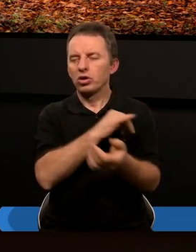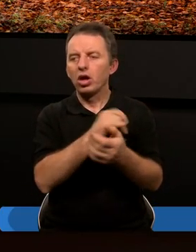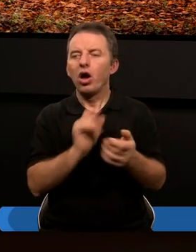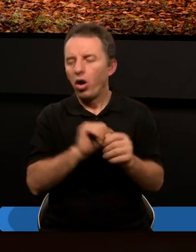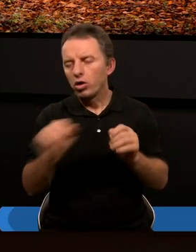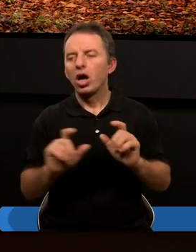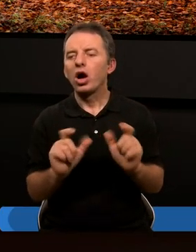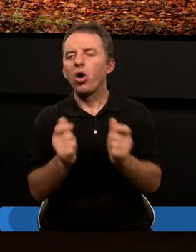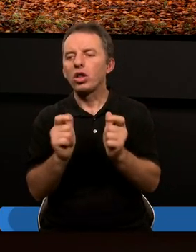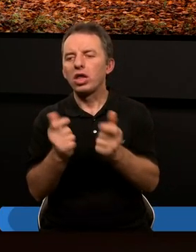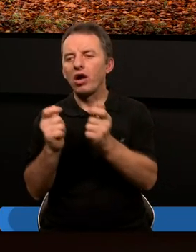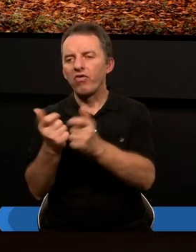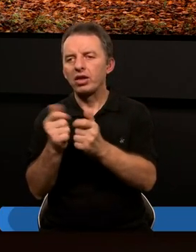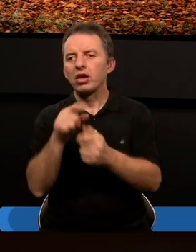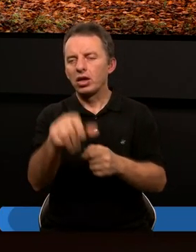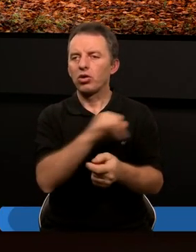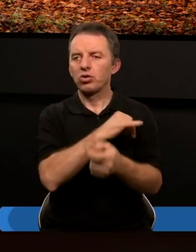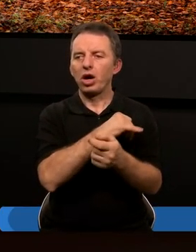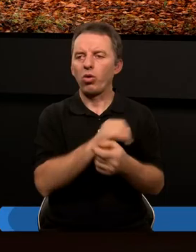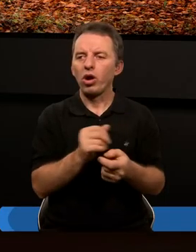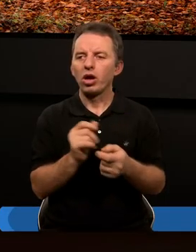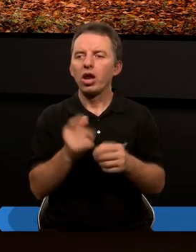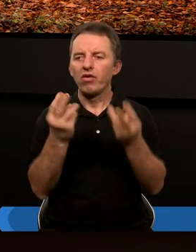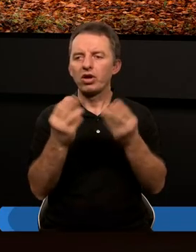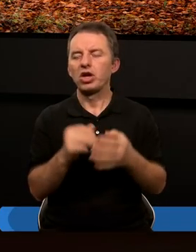konsekwencji. To jest chyba to, co jest tutaj najpiękniejsze.